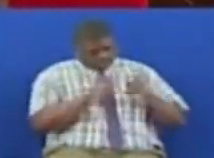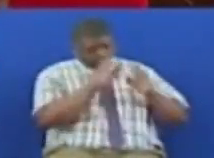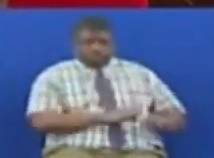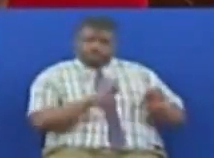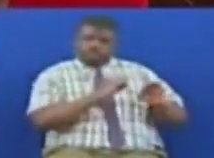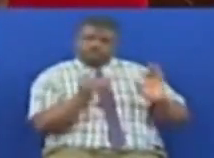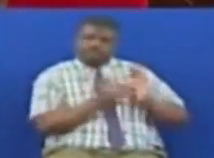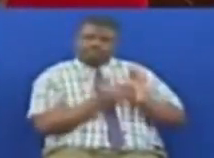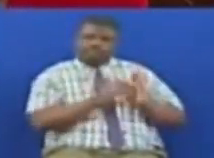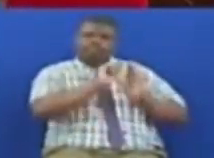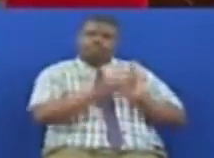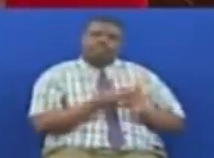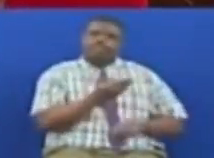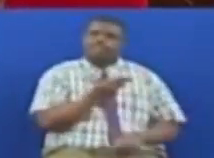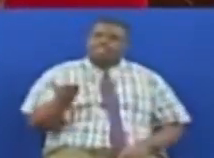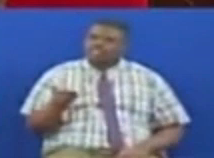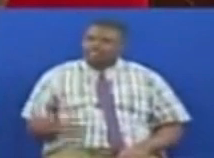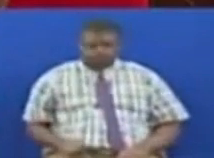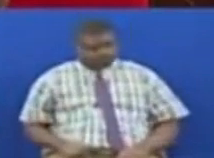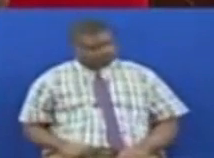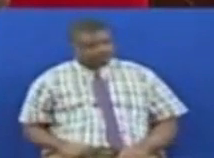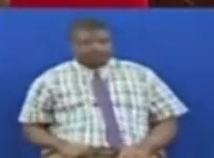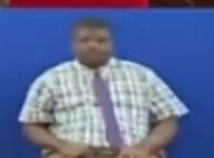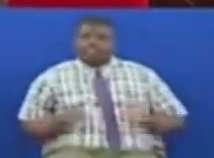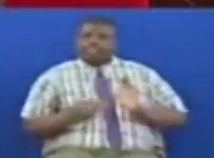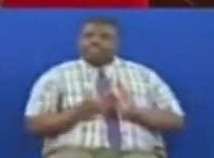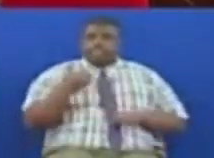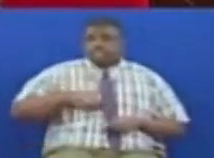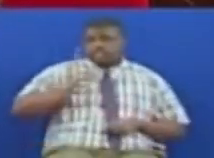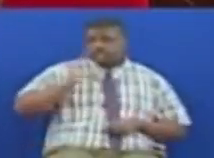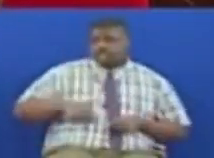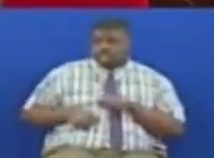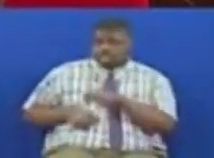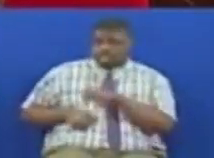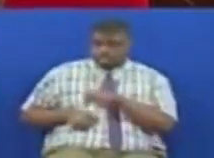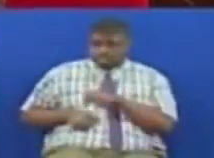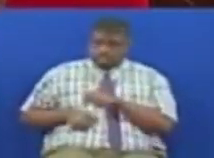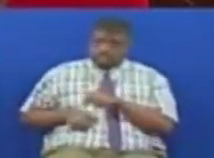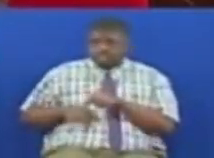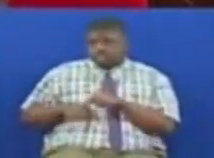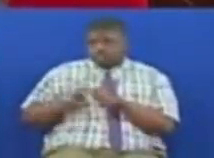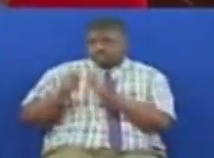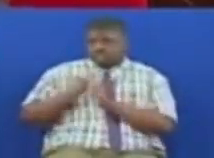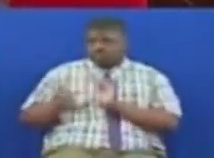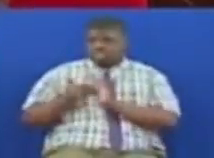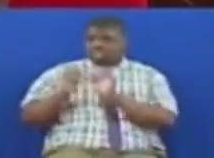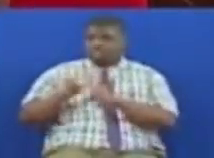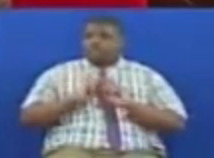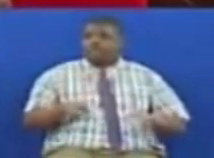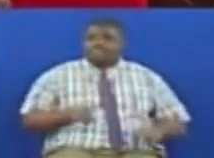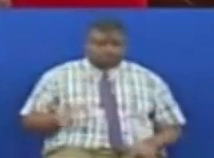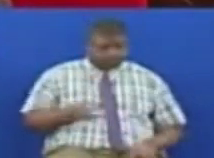ajali mbaya na masharti mengineyo sura ya 310, sheria ya serikali ya urekebu wa sheria mbalimbali sura ya